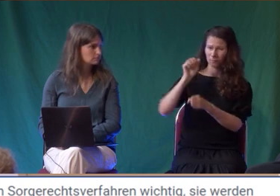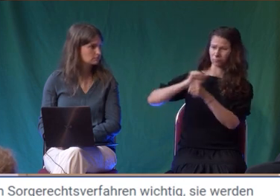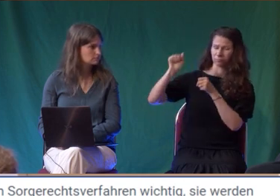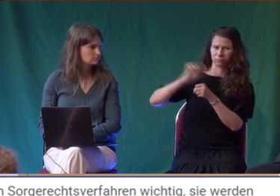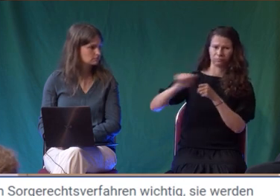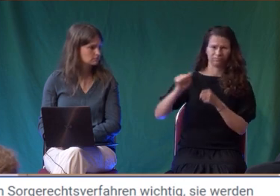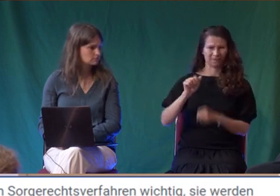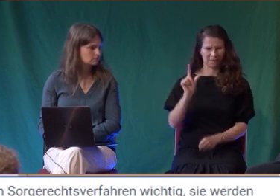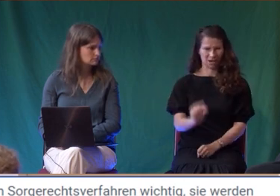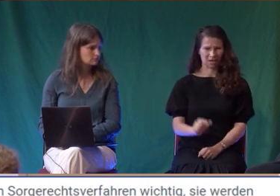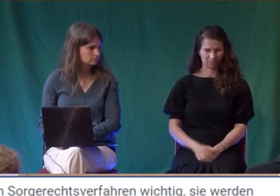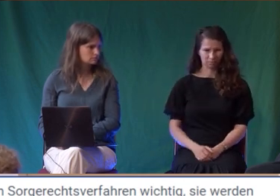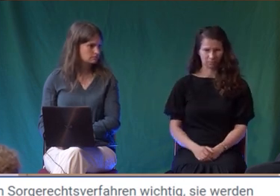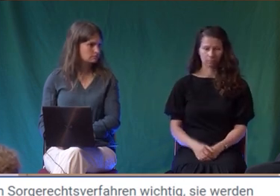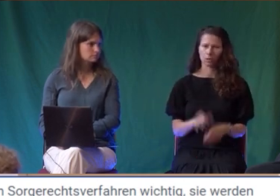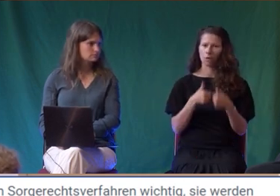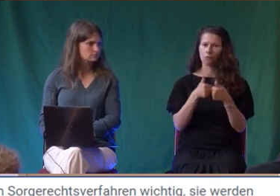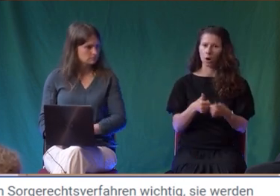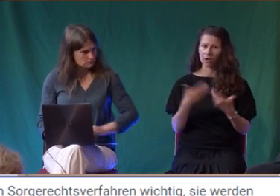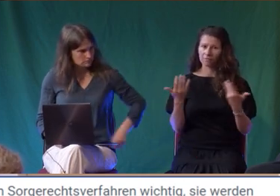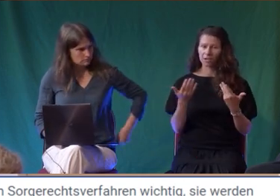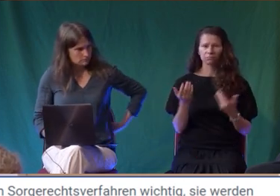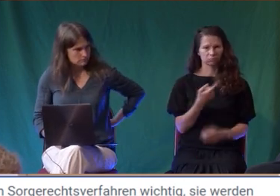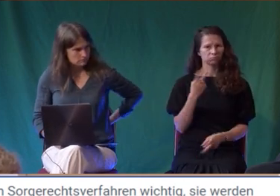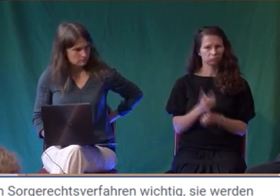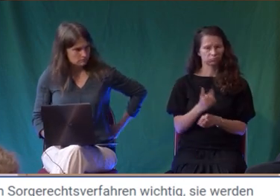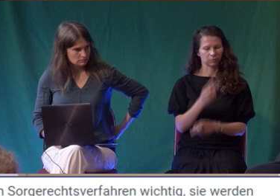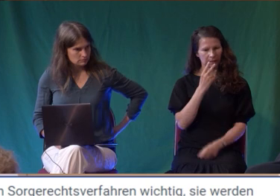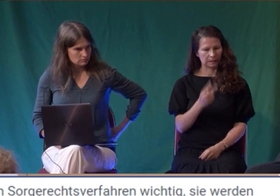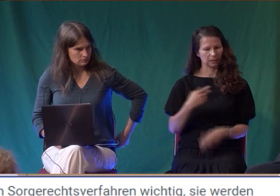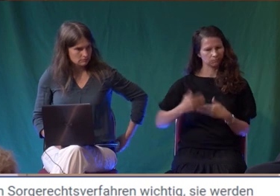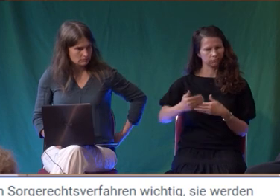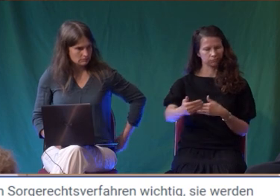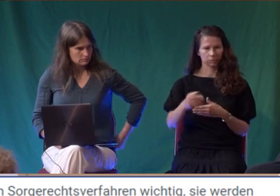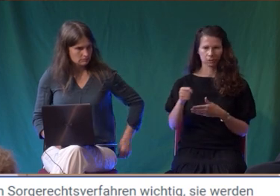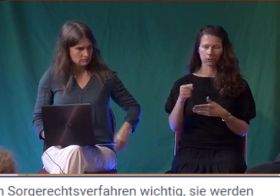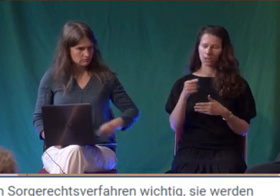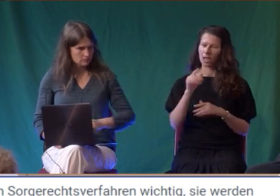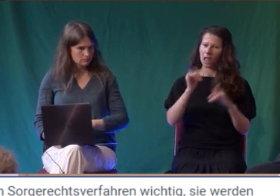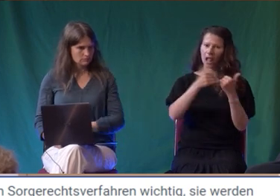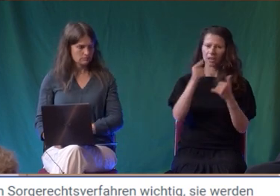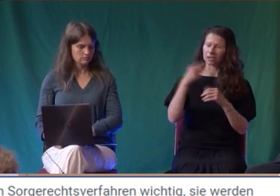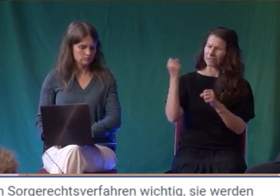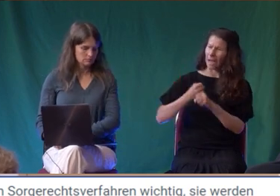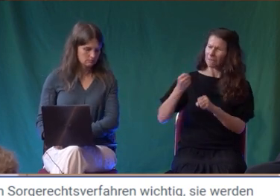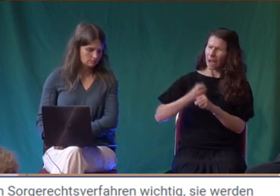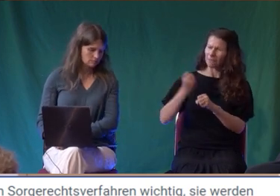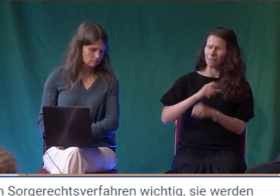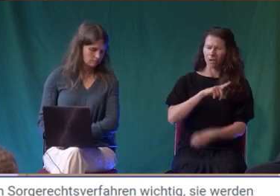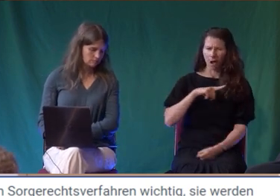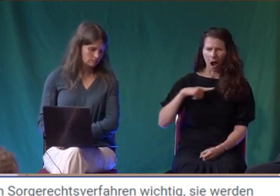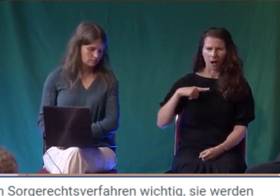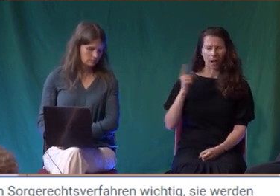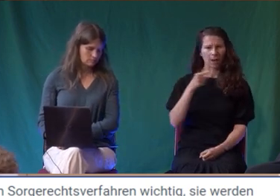gehen die Folge davon dass erleben wir immer wieder sind lange aussichtslose Kämpfe der Eltern und bedarfsgerechte